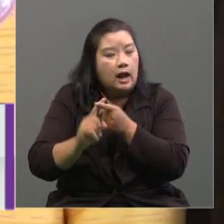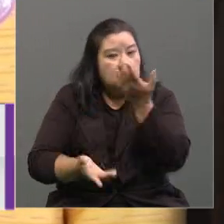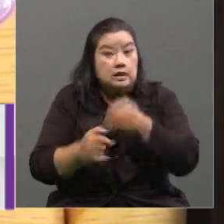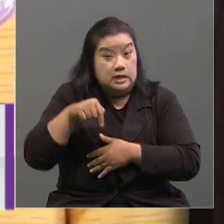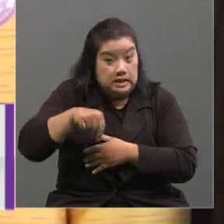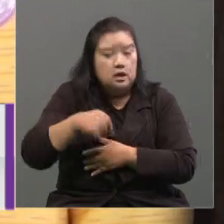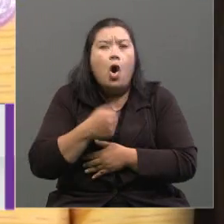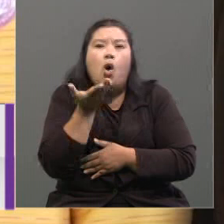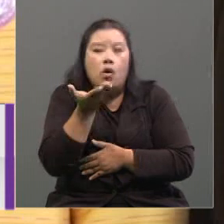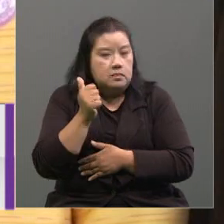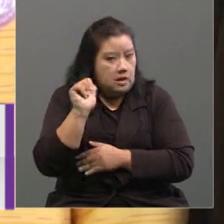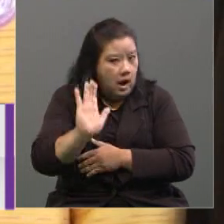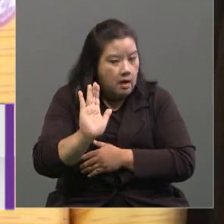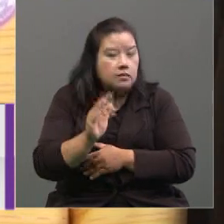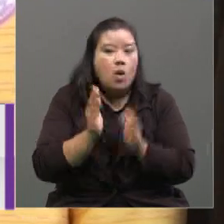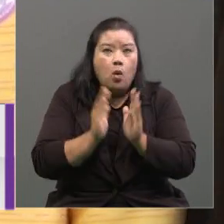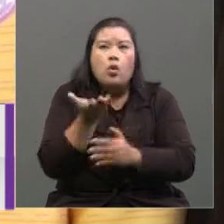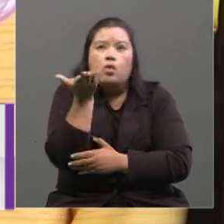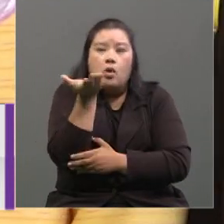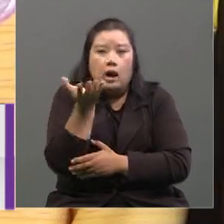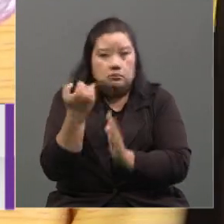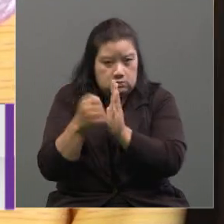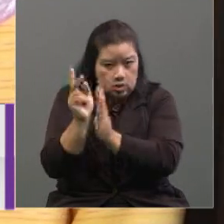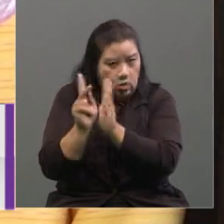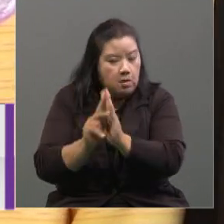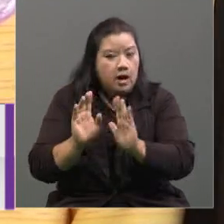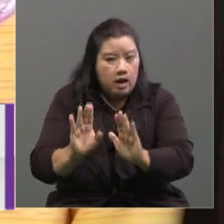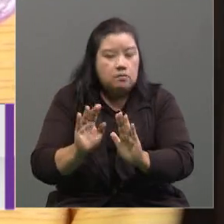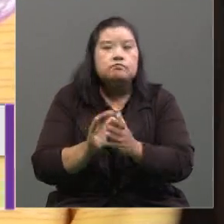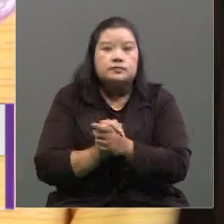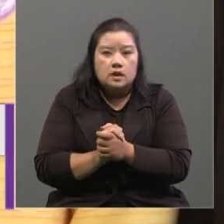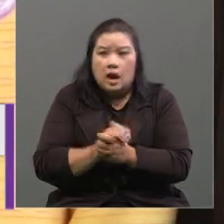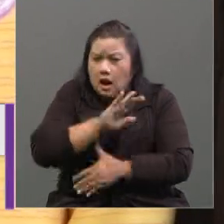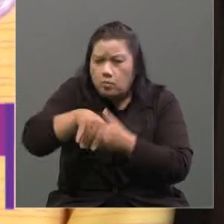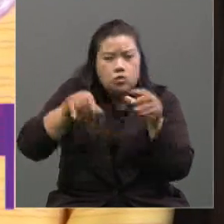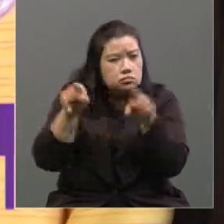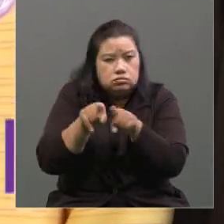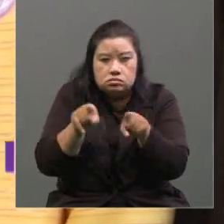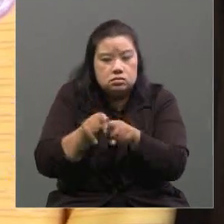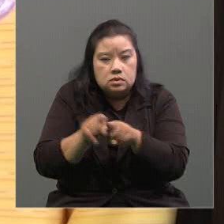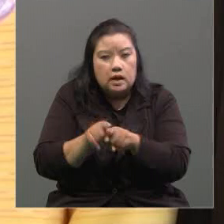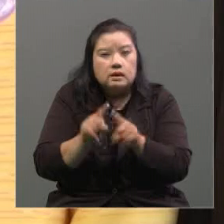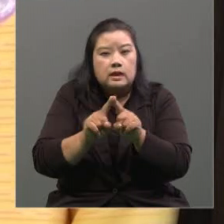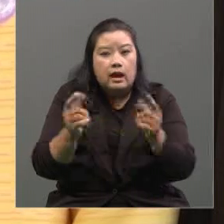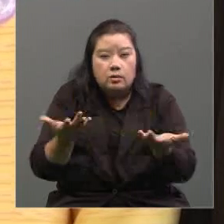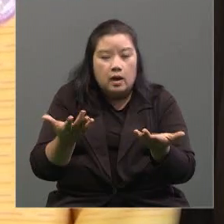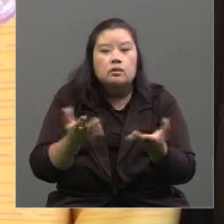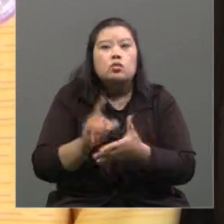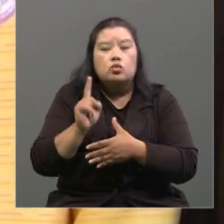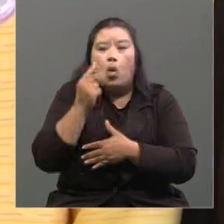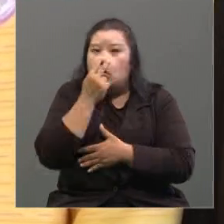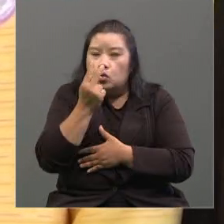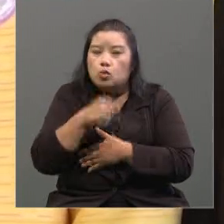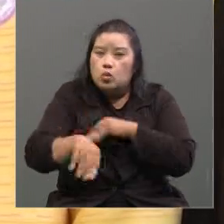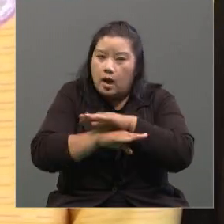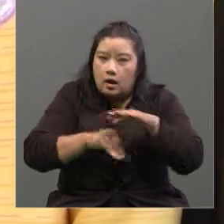ทานได้เพราะว่าการขอทานเป็นสิ่งที่ผิดกฎหมายทุกอย่างเป็นมีความเป็นไปได้ทั้งนั้นนะครับแต่ว่าทั้งนี้ทั้งนั้นคงต้องดูสาเห